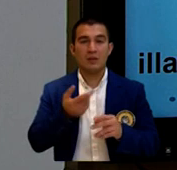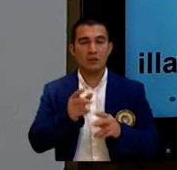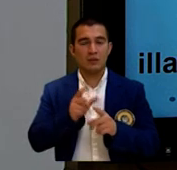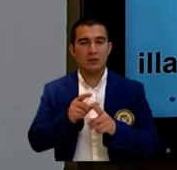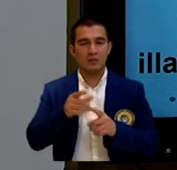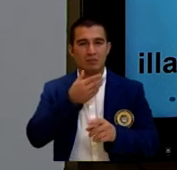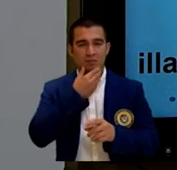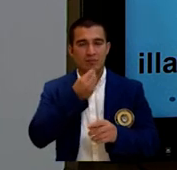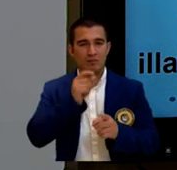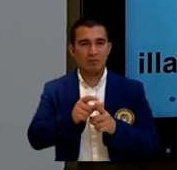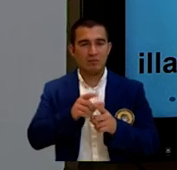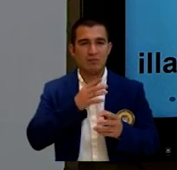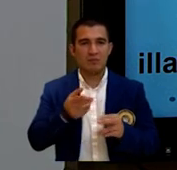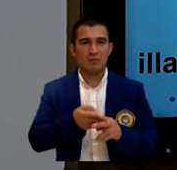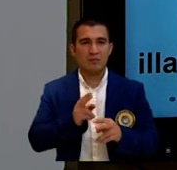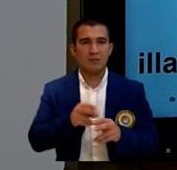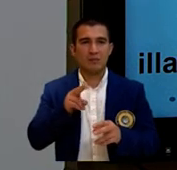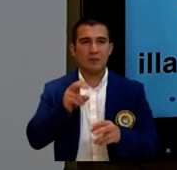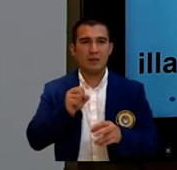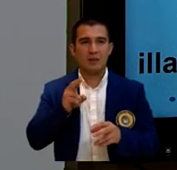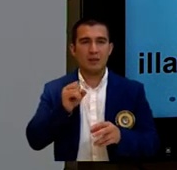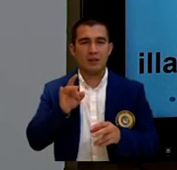pyesasi, ya'ni Padarkushdir.